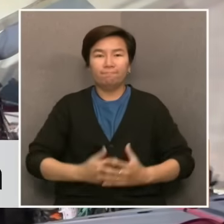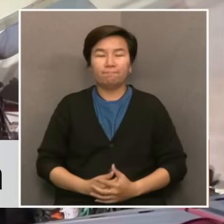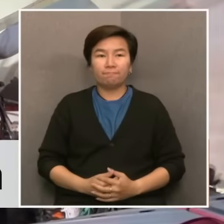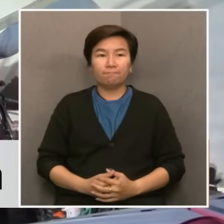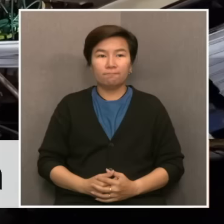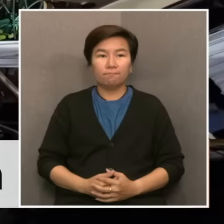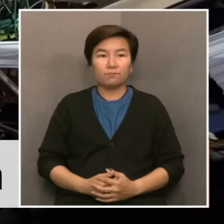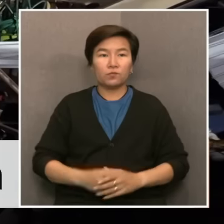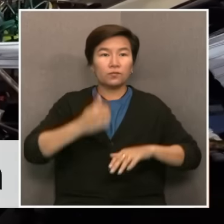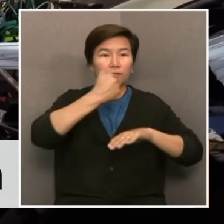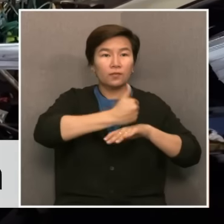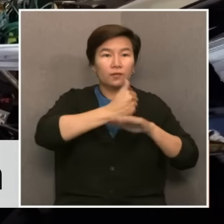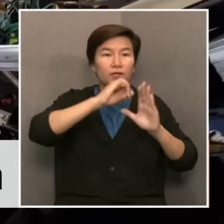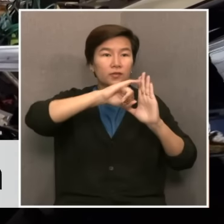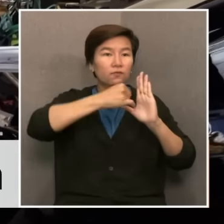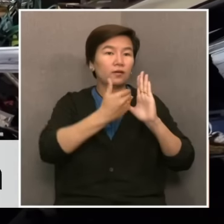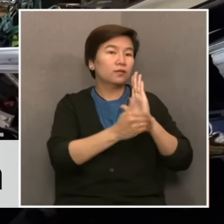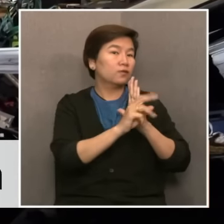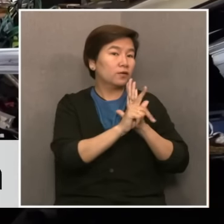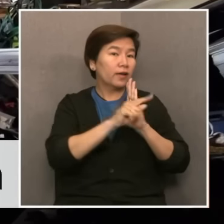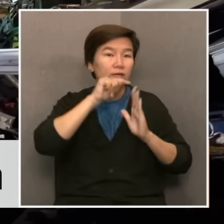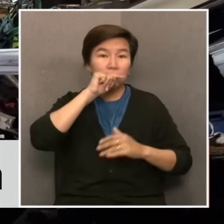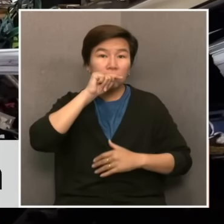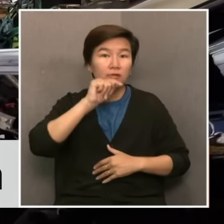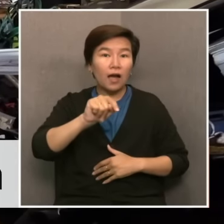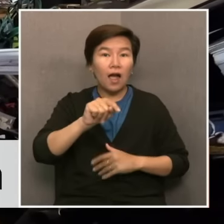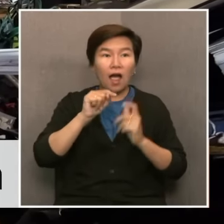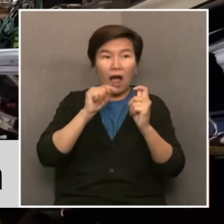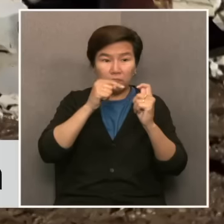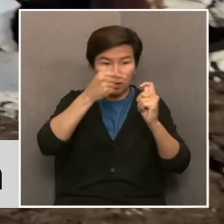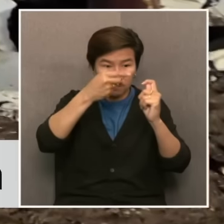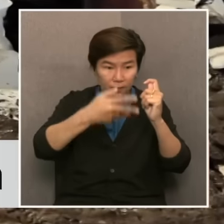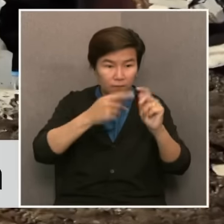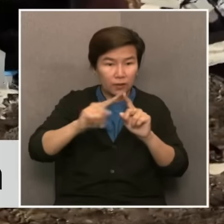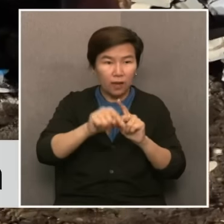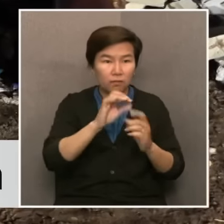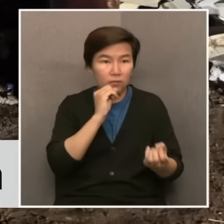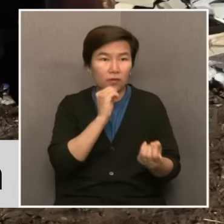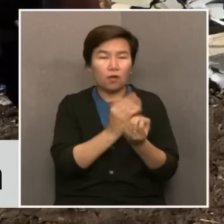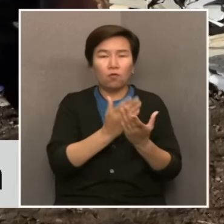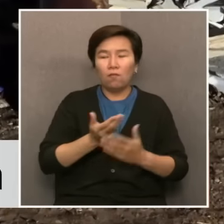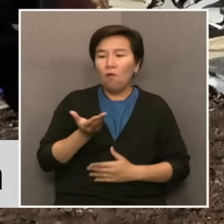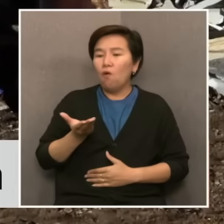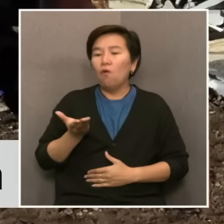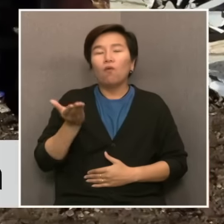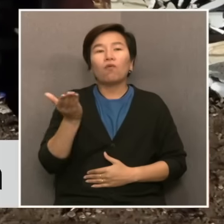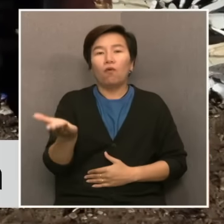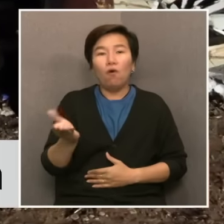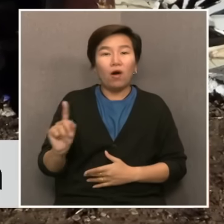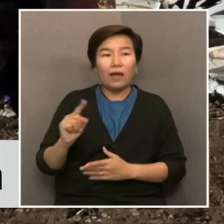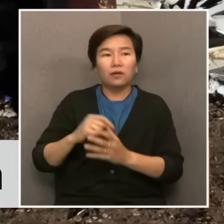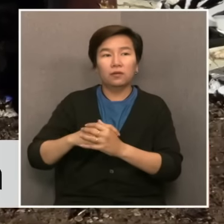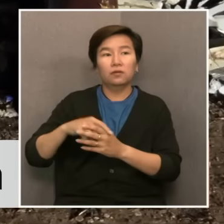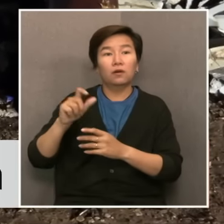ดียวกันท่านผู้ว่าราชการจังหวัดขอนแก่นสั่งการให้ทุกอำเภอที่ได้รับผลกระทบประสานไปยังองค์กรปกครองส่วนท้องถิ่น